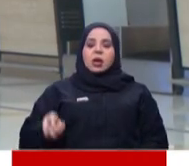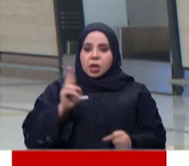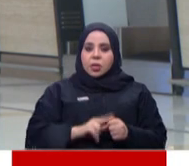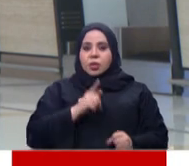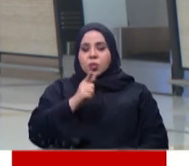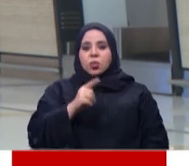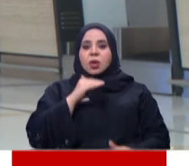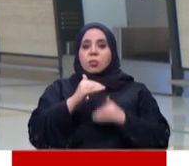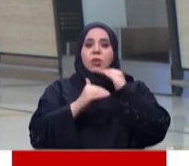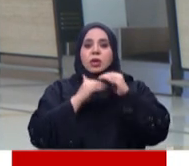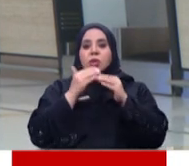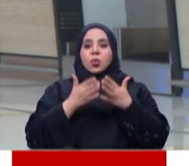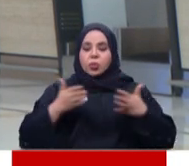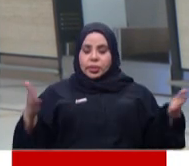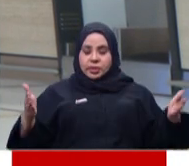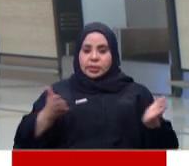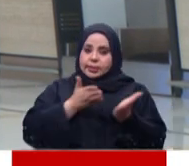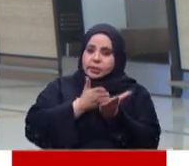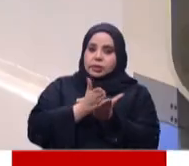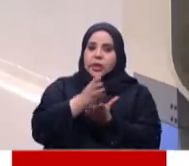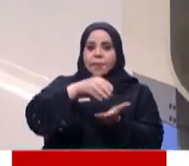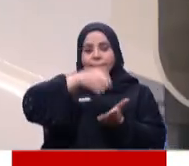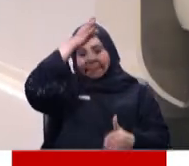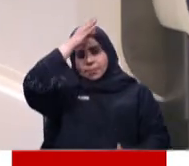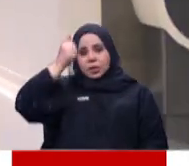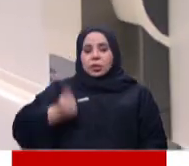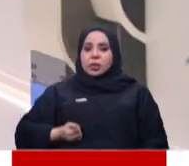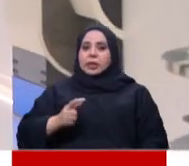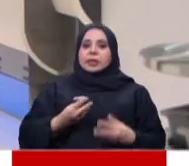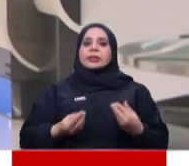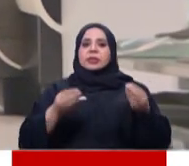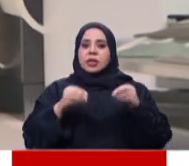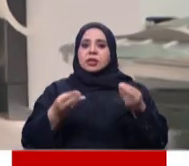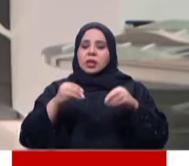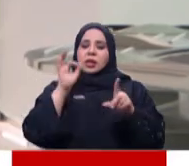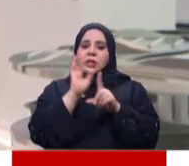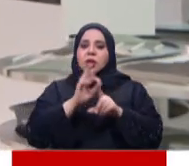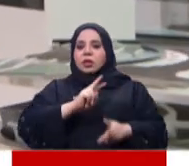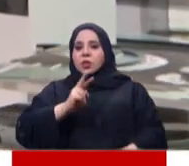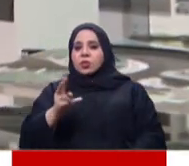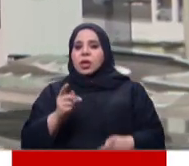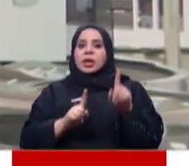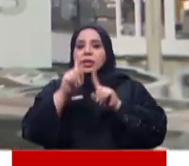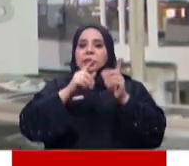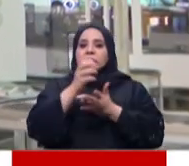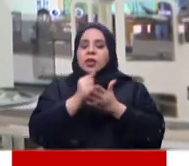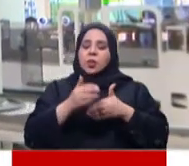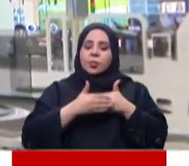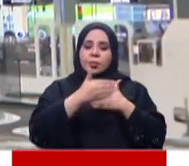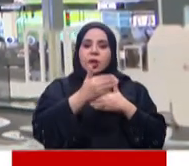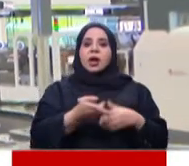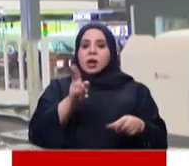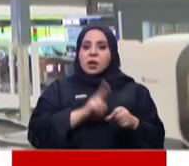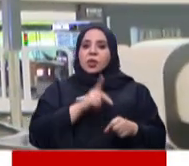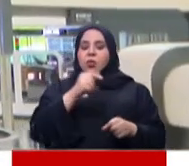يعد خطوة واسعة في مسيرة المملكة الحثيثة نحو تحقيق أهداف التنوع الاقتصادي والاستدامة، كما سيؤدي